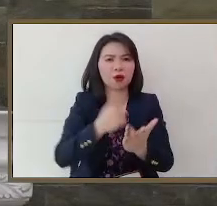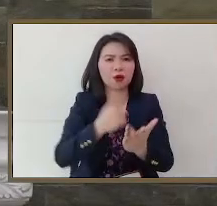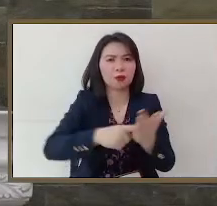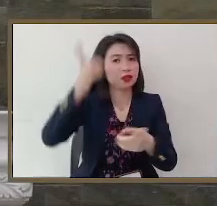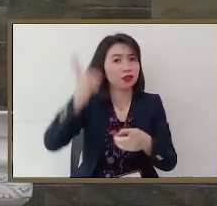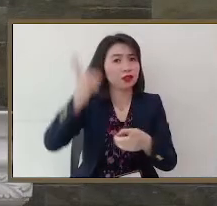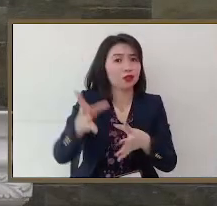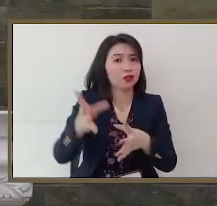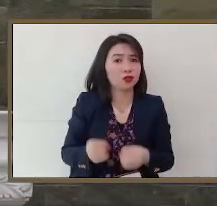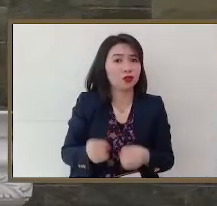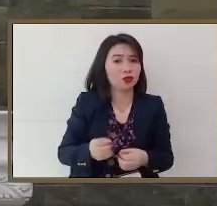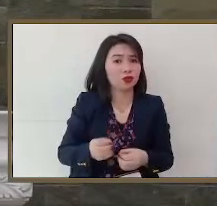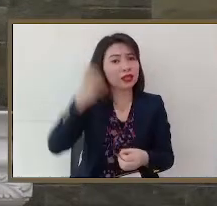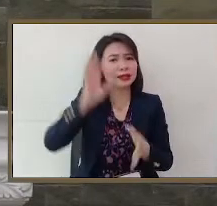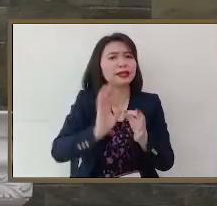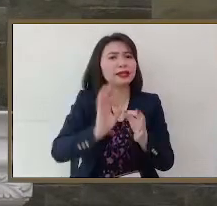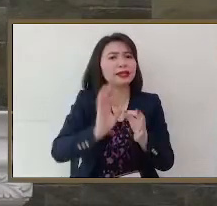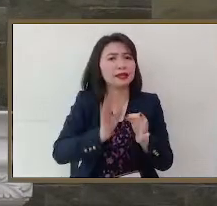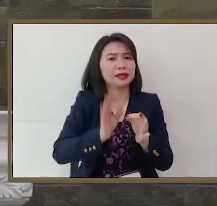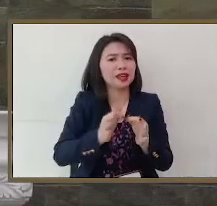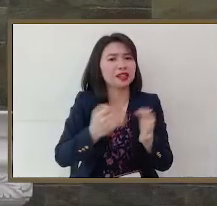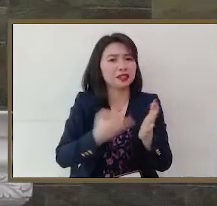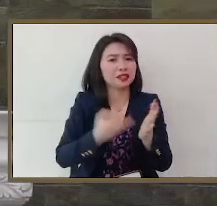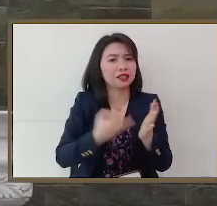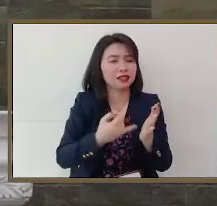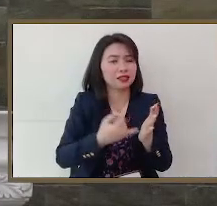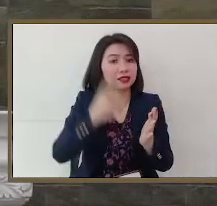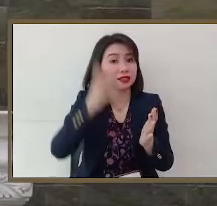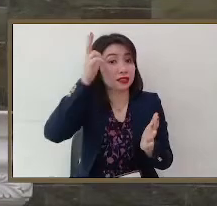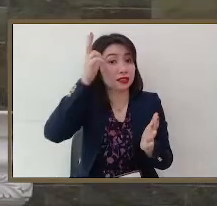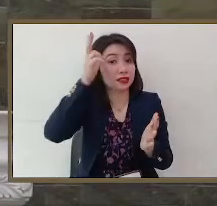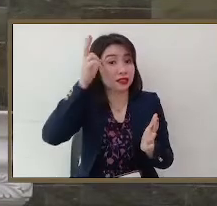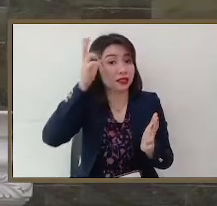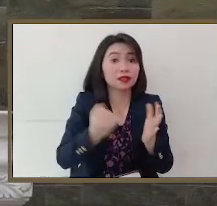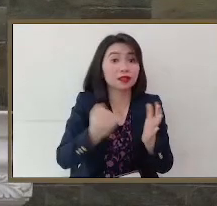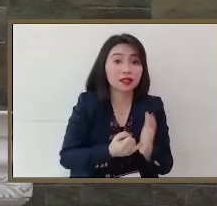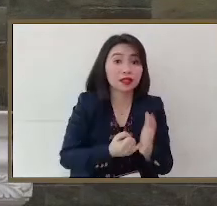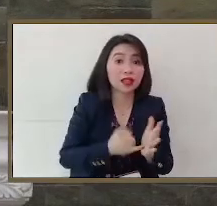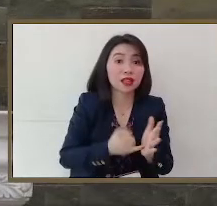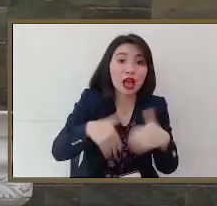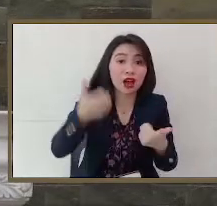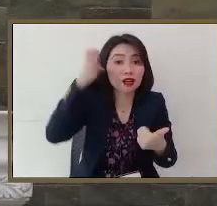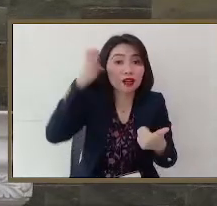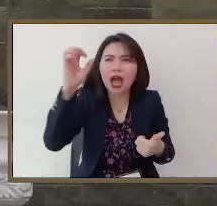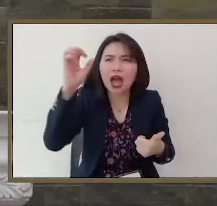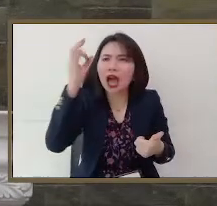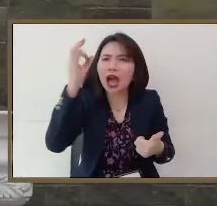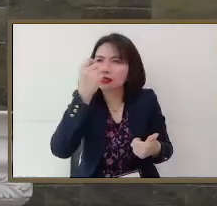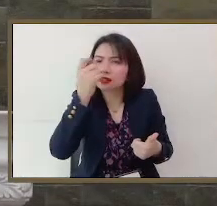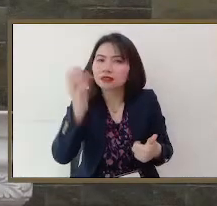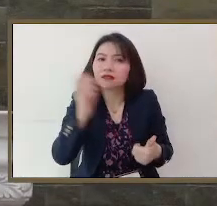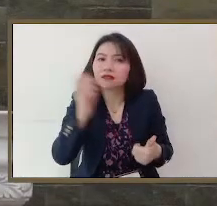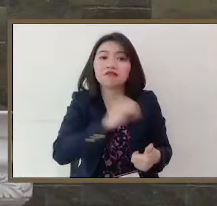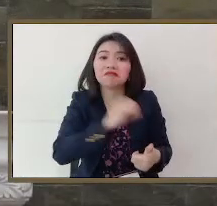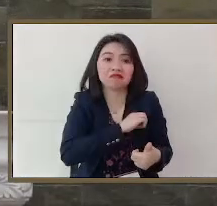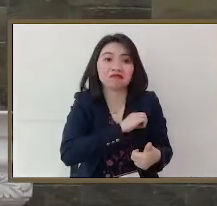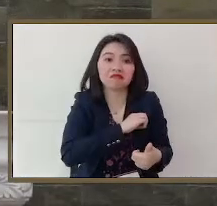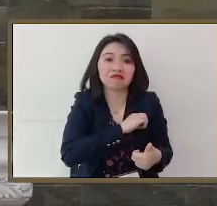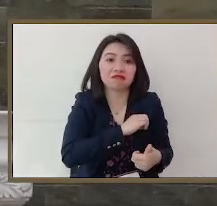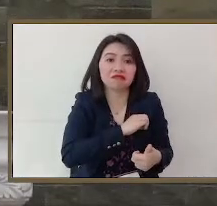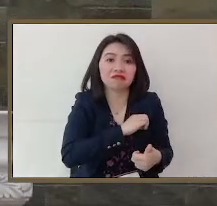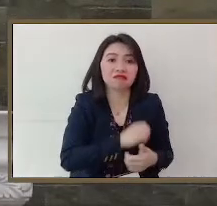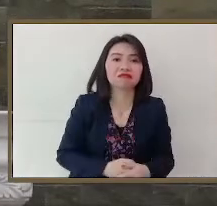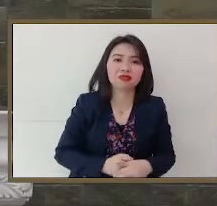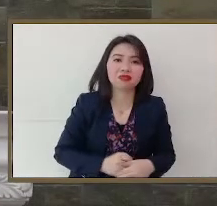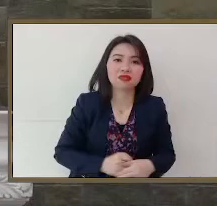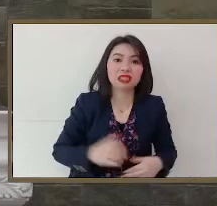kapatid? Ininterpret niya po, mga kapatid, ng ayon sa kanya. Alright? In other words, that is out of